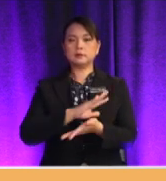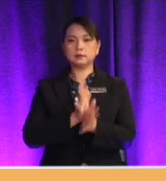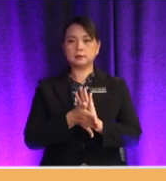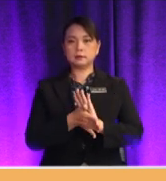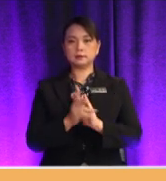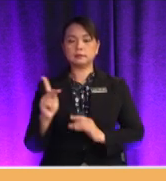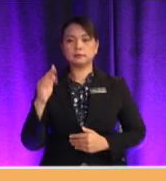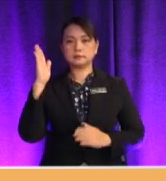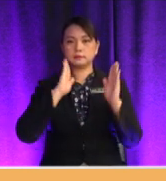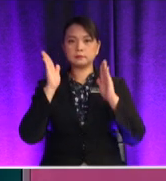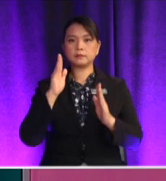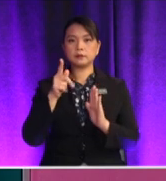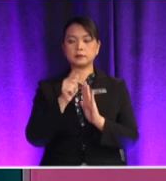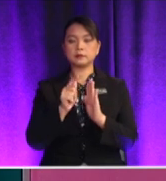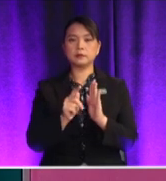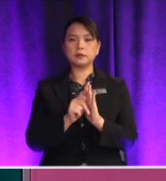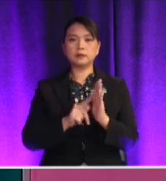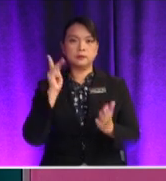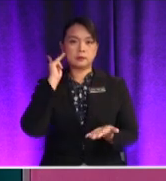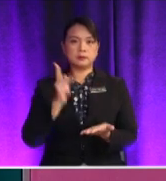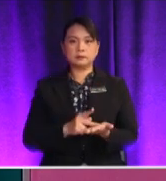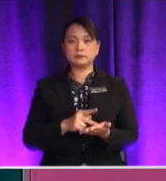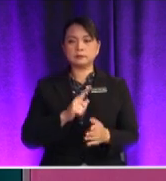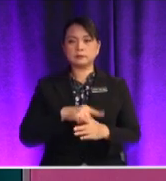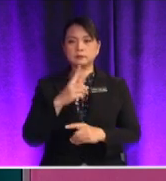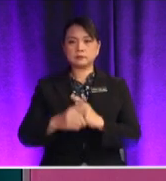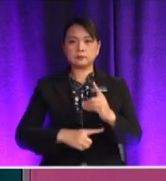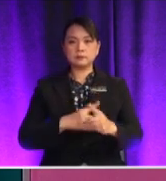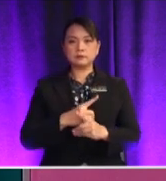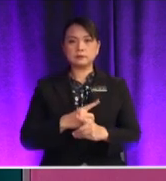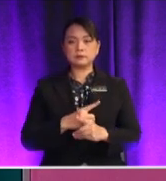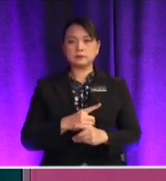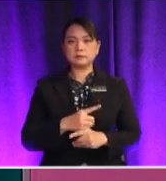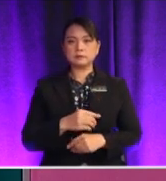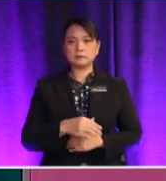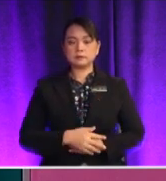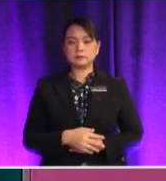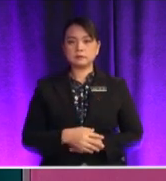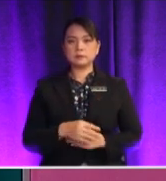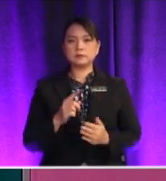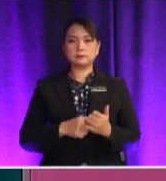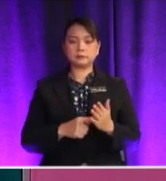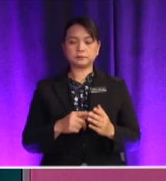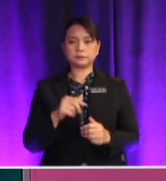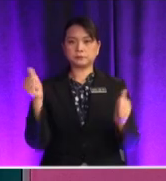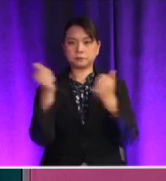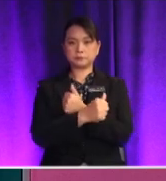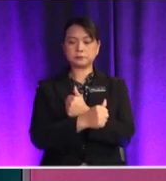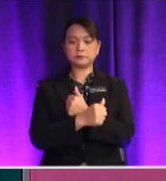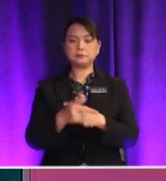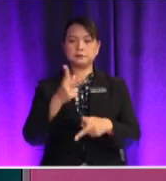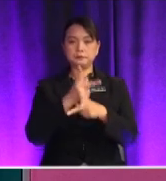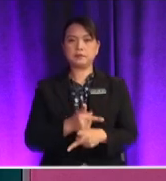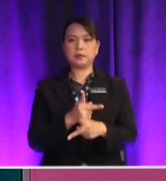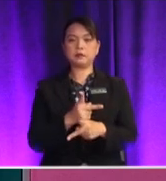mata dunia. Okey, kita tengok dekat sini. Apakah cabaran dalam mengekalkan keunikan rakyat Malaysia dalam isu